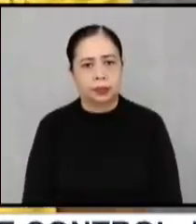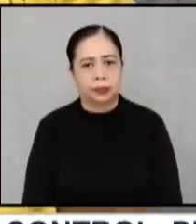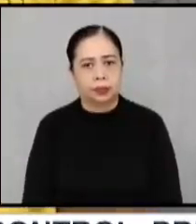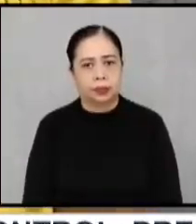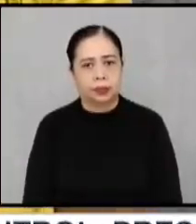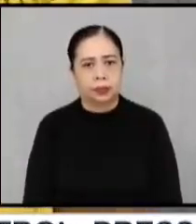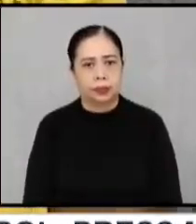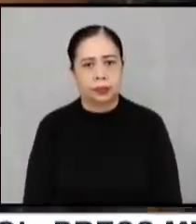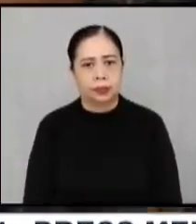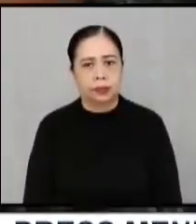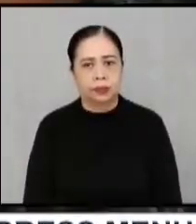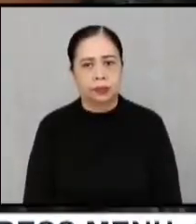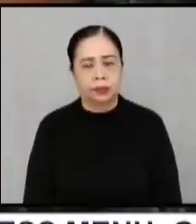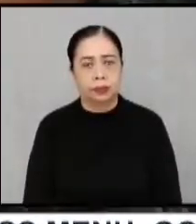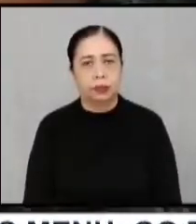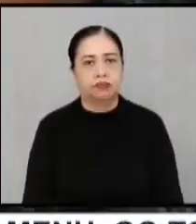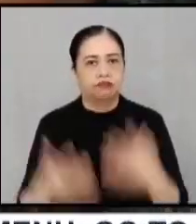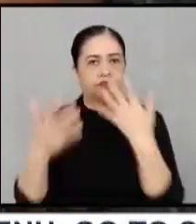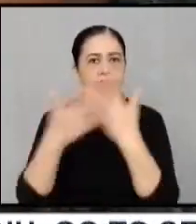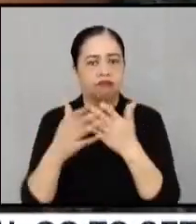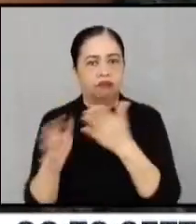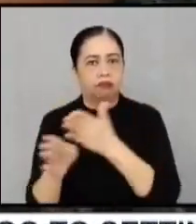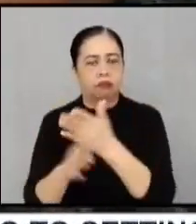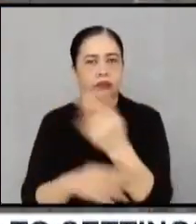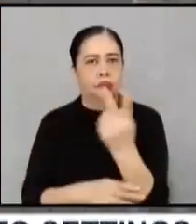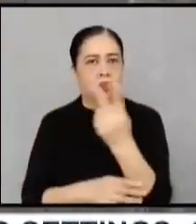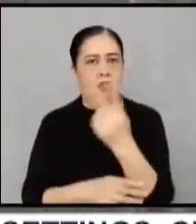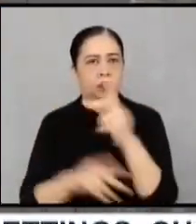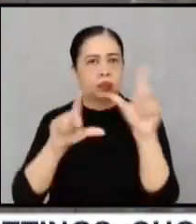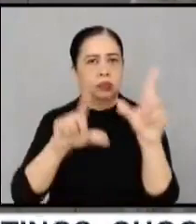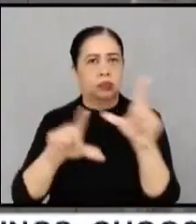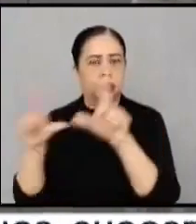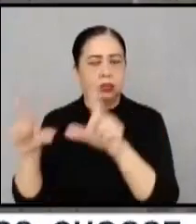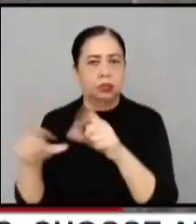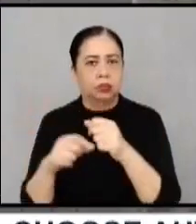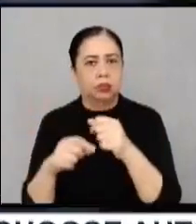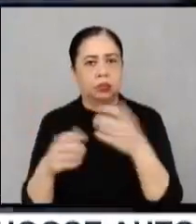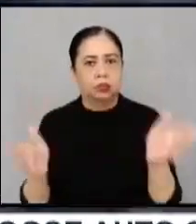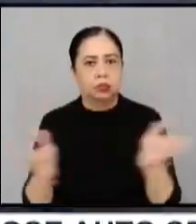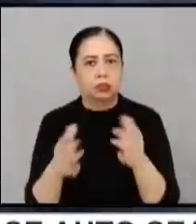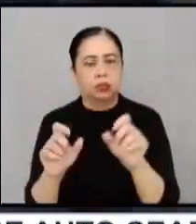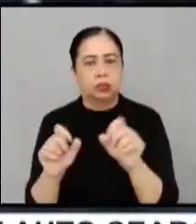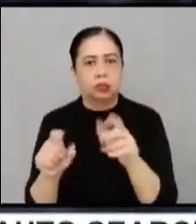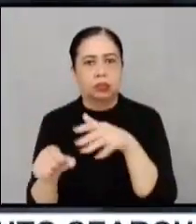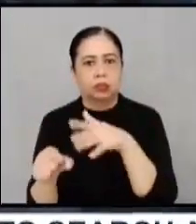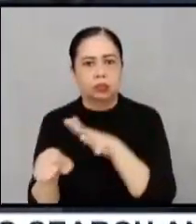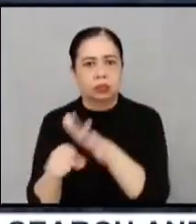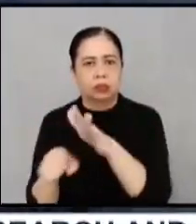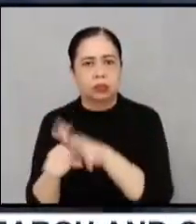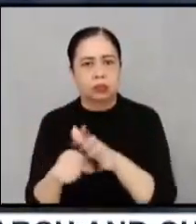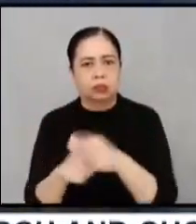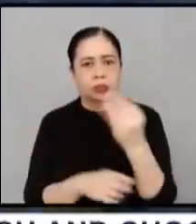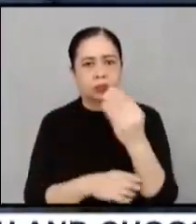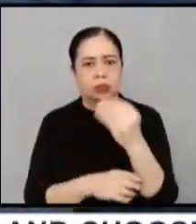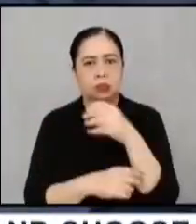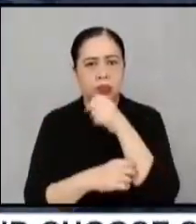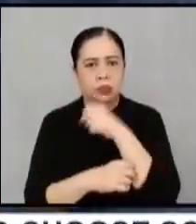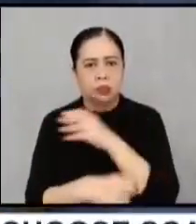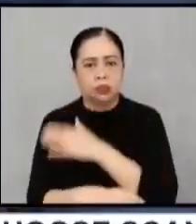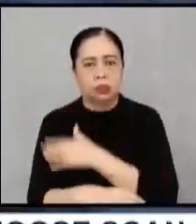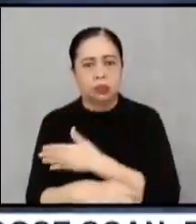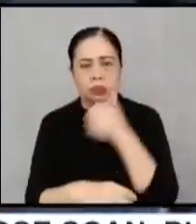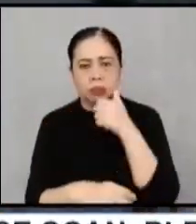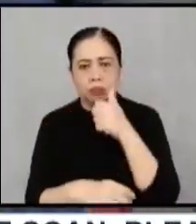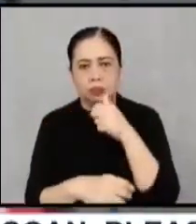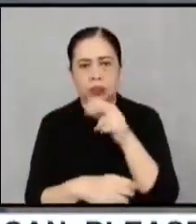Sa presinto, ang diretso ng dalawang sospek na nangbugaw at nagsamantala sa isang 14 na taong gulang na babae sa